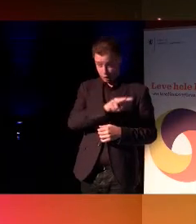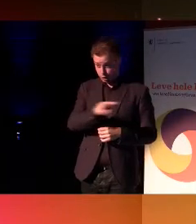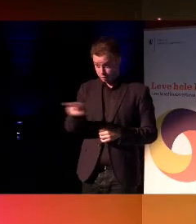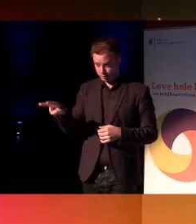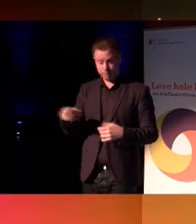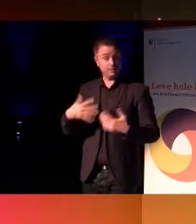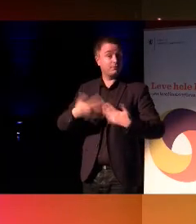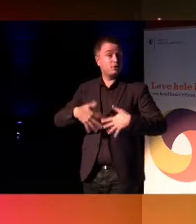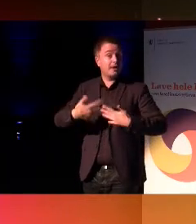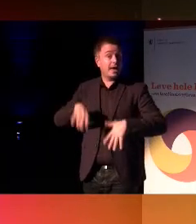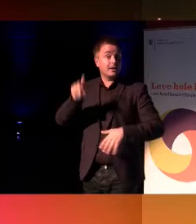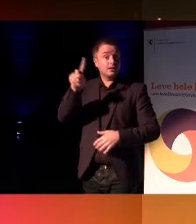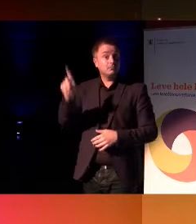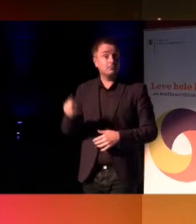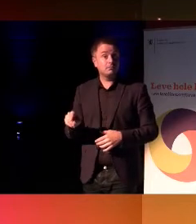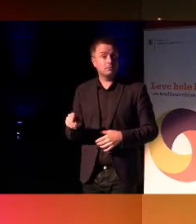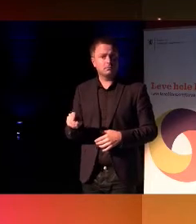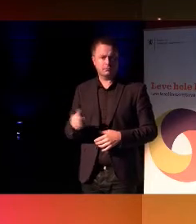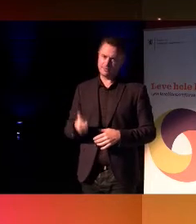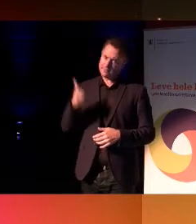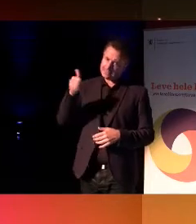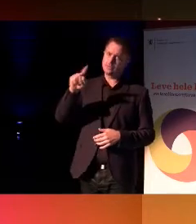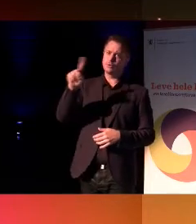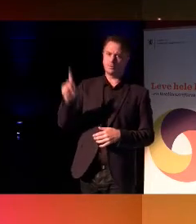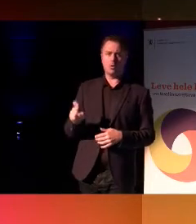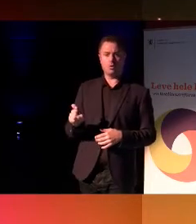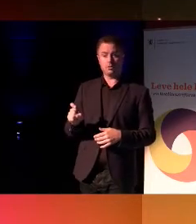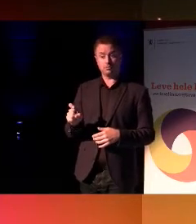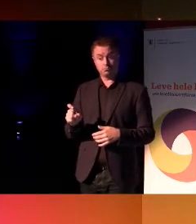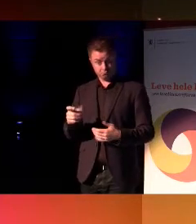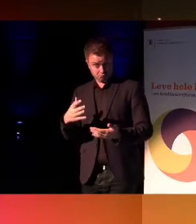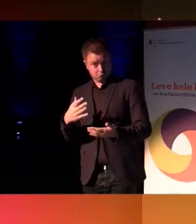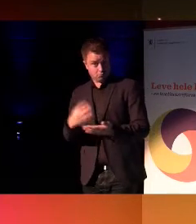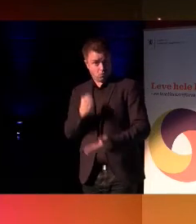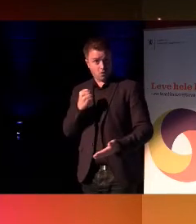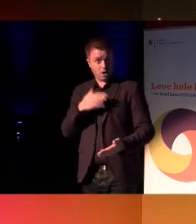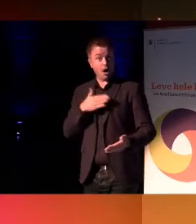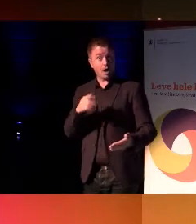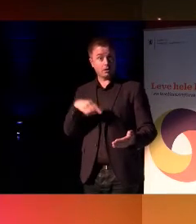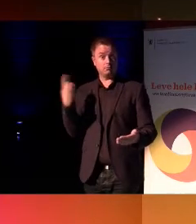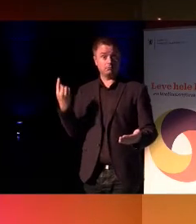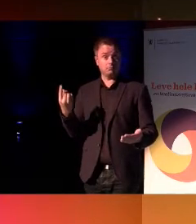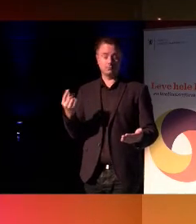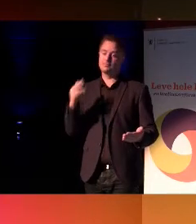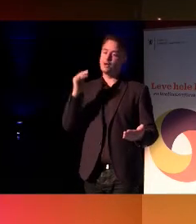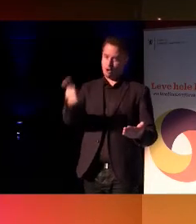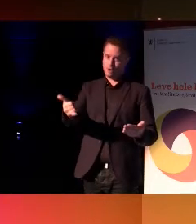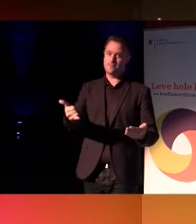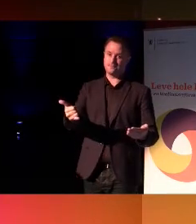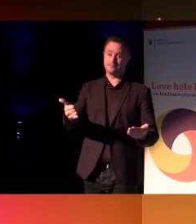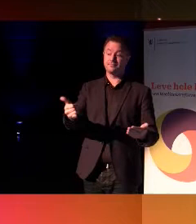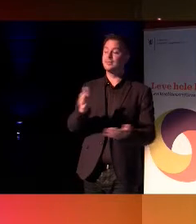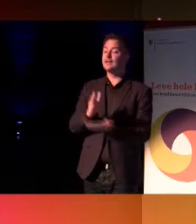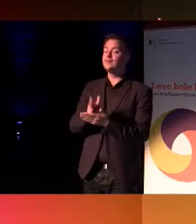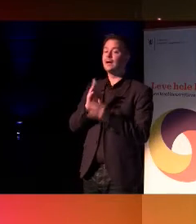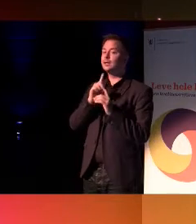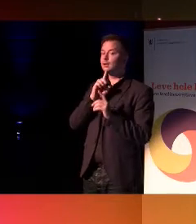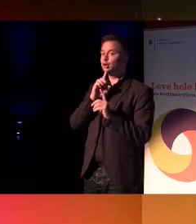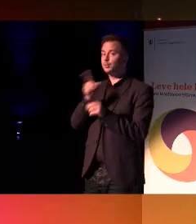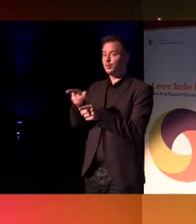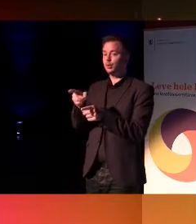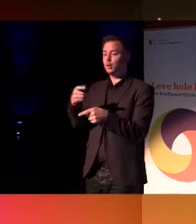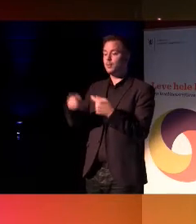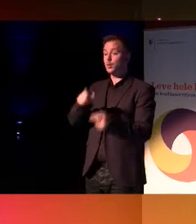Det et viktig spørsmål å stille. Oppleves som meningsfullt? Ja, jeg vil svare ja på det. For vi har spurt brukerne, både